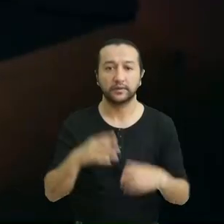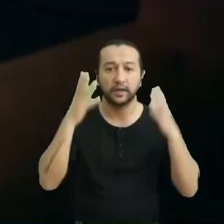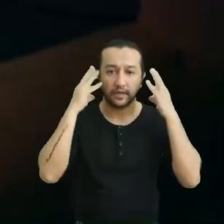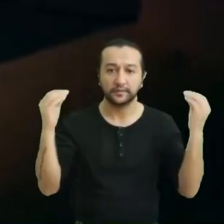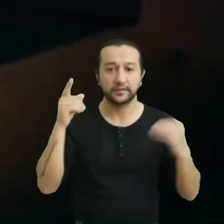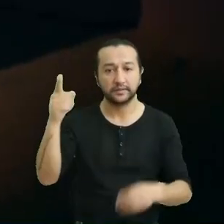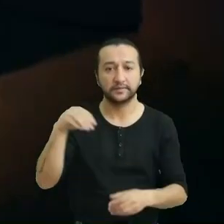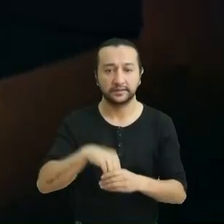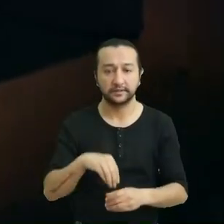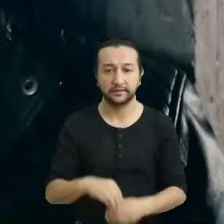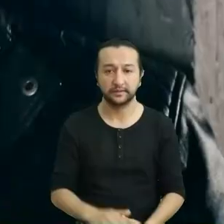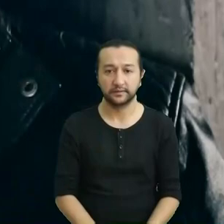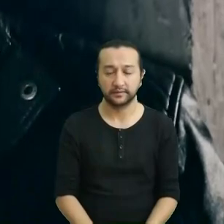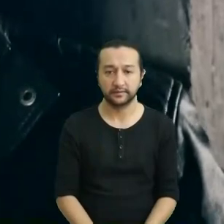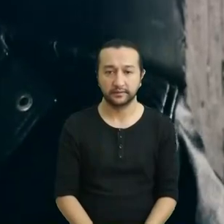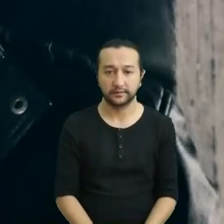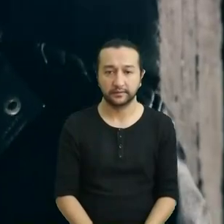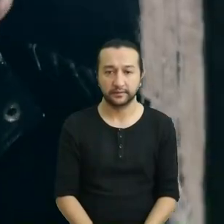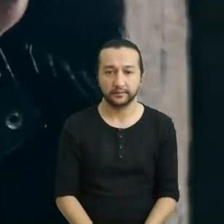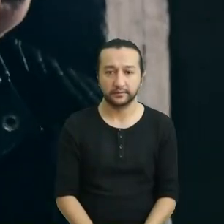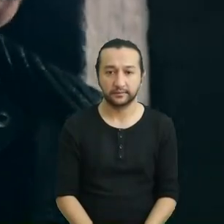Amsterdam. Hamza kolona yaslı.